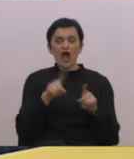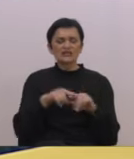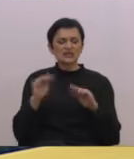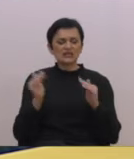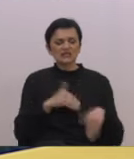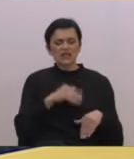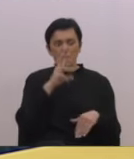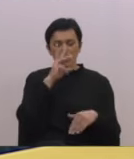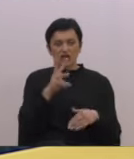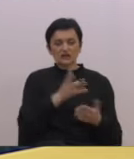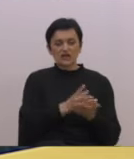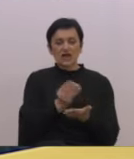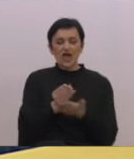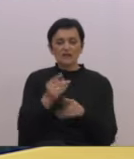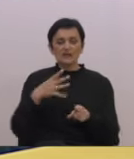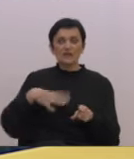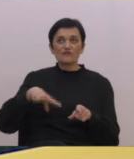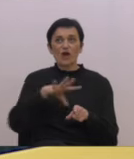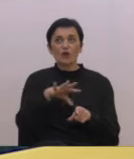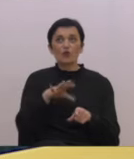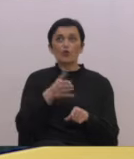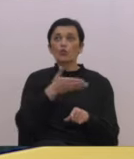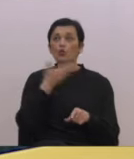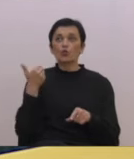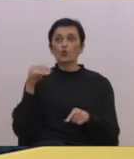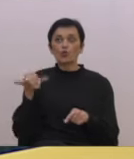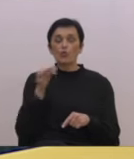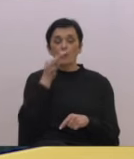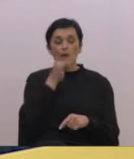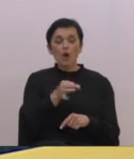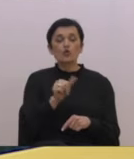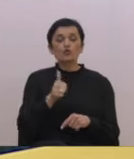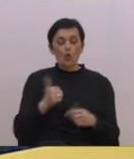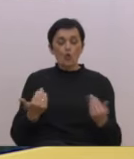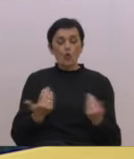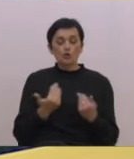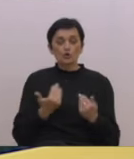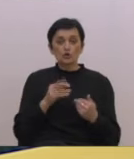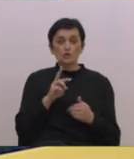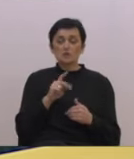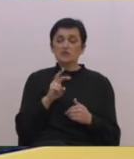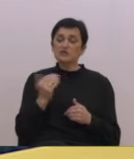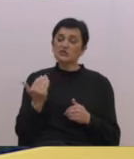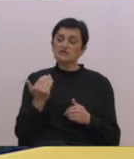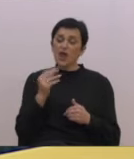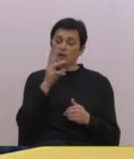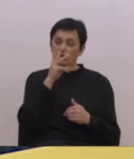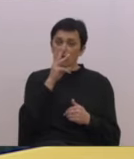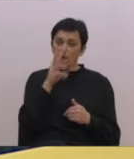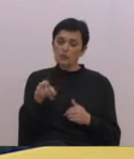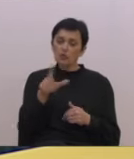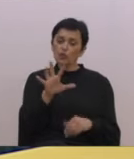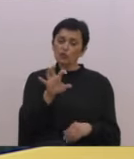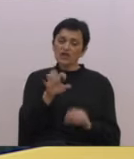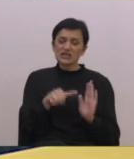დაბალი ხელფასები ამ ქვეყანაში, და არ აქვს პასუხი იმაზე, როგორ იცხოვრებით თქვენ, თქვენი ხელფასი 500